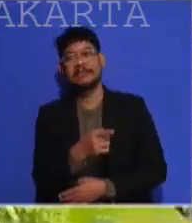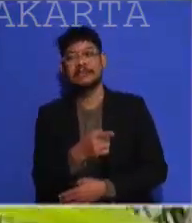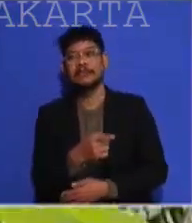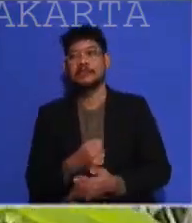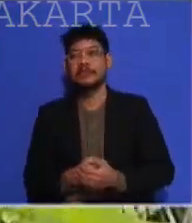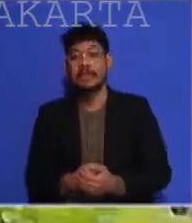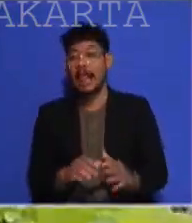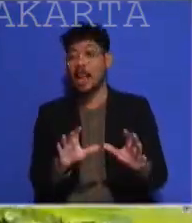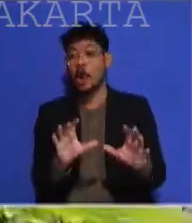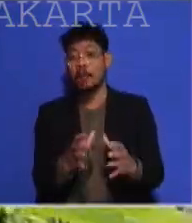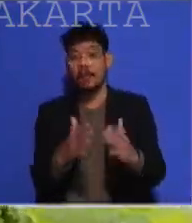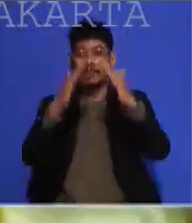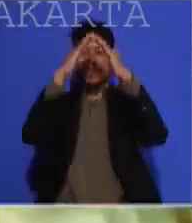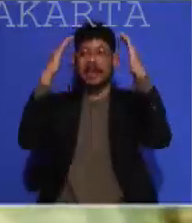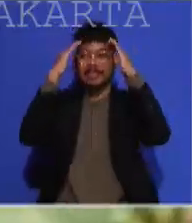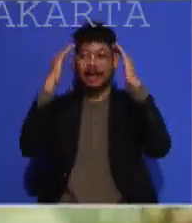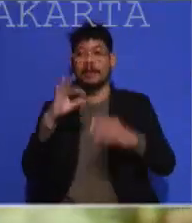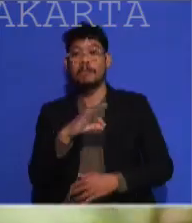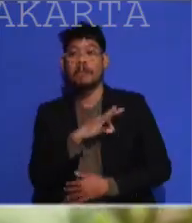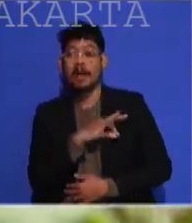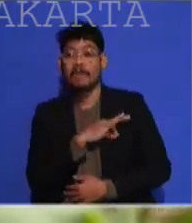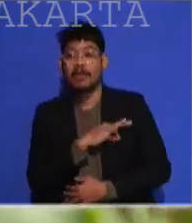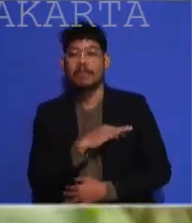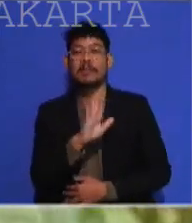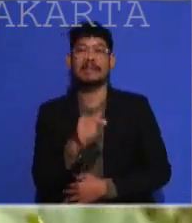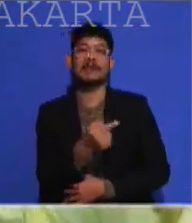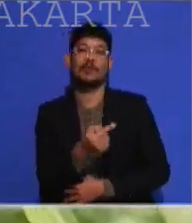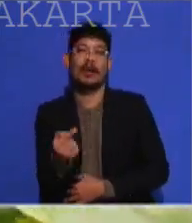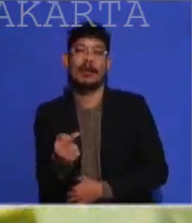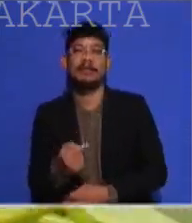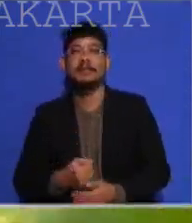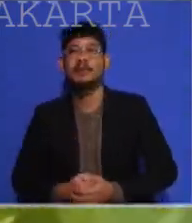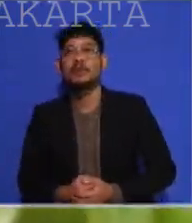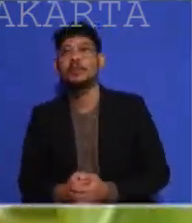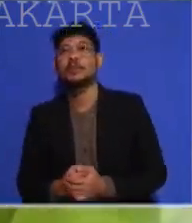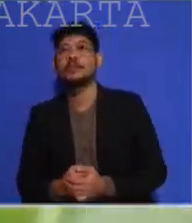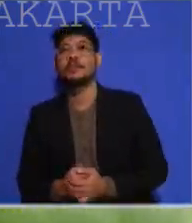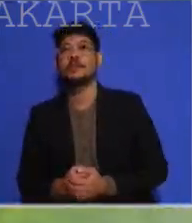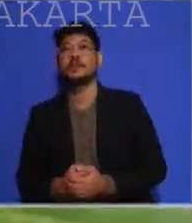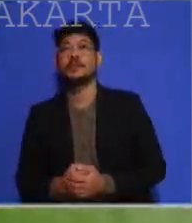kendelaken tanpa dipun mupangataken. Mekaten Hendri Saputra lan Abdul Rahim Asung Palapuran.